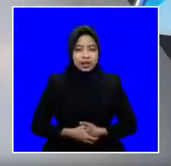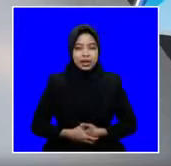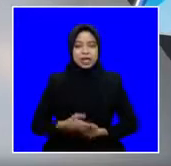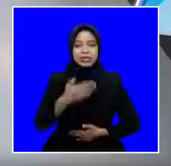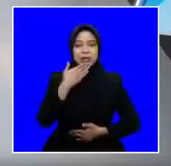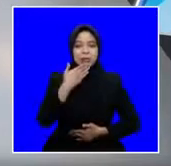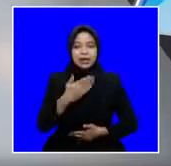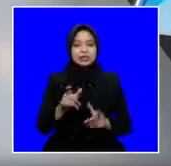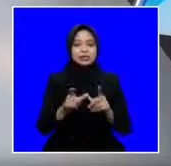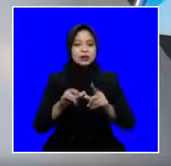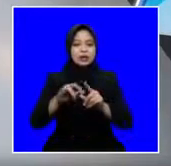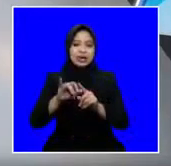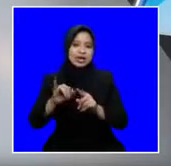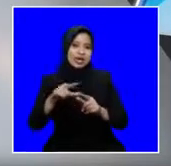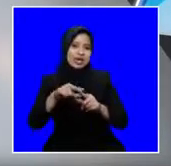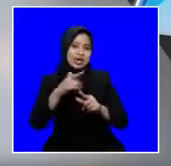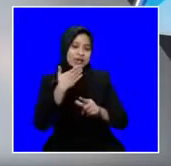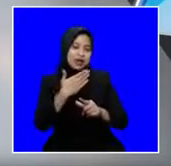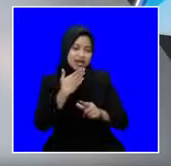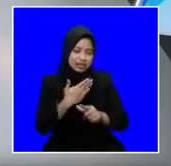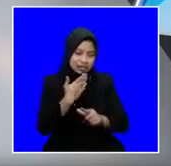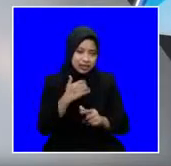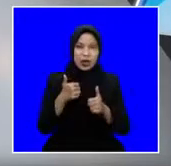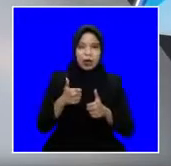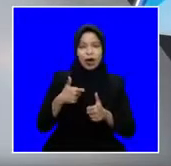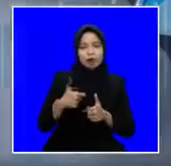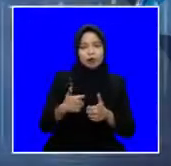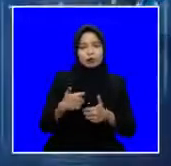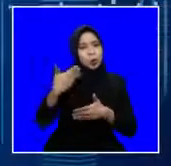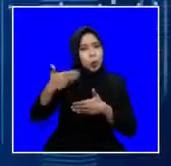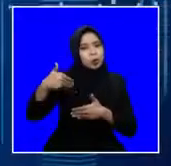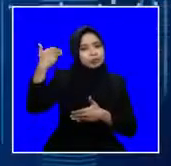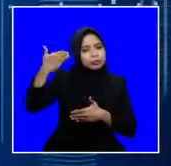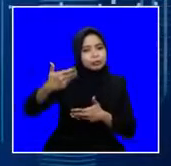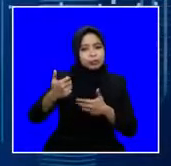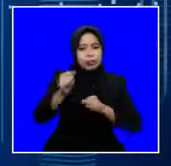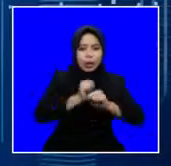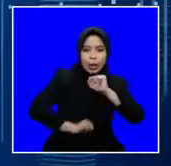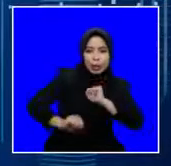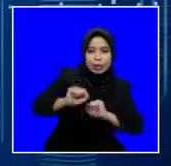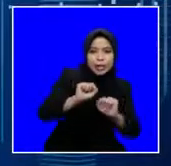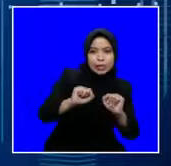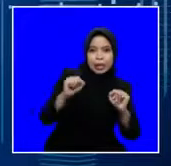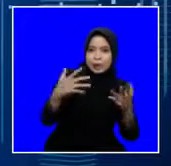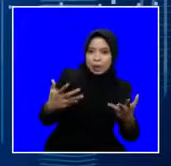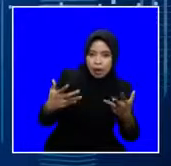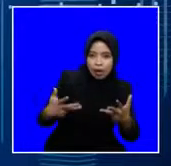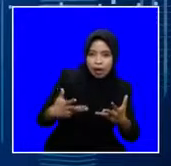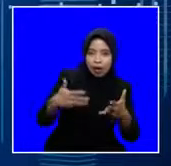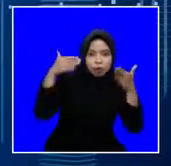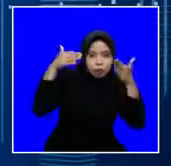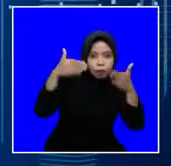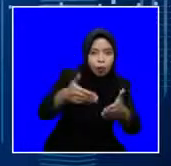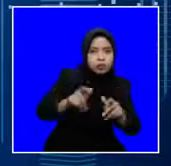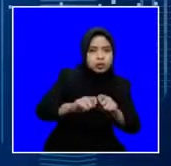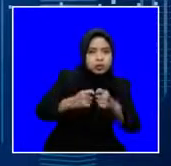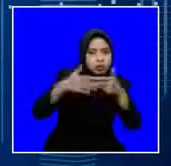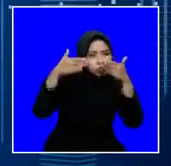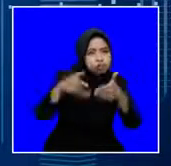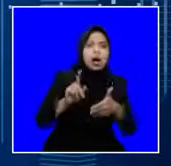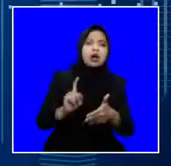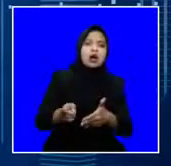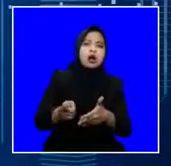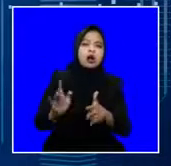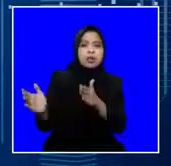Widya. Tentunya kita akan melakukan berbagai upaya untuk secara internal, ada tim khusus yang nanti